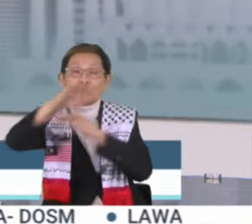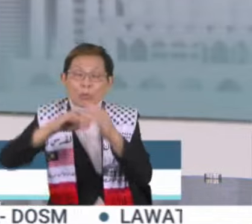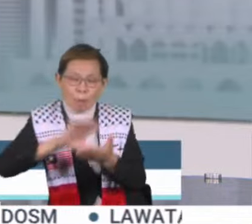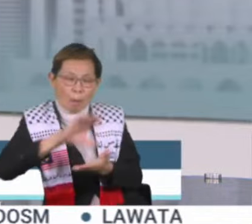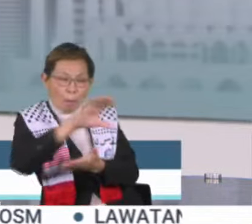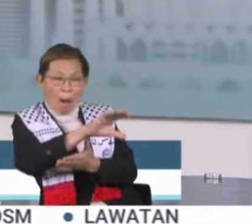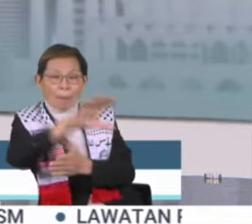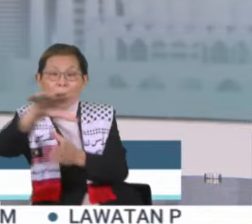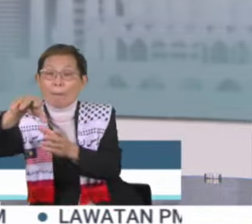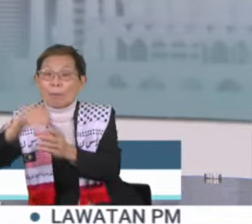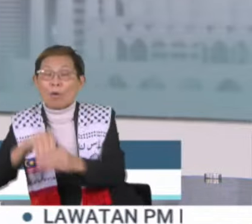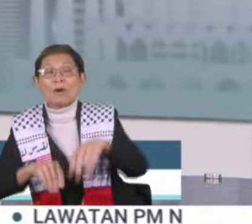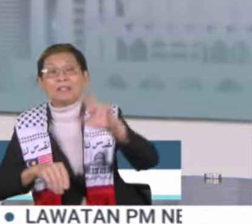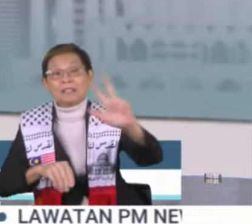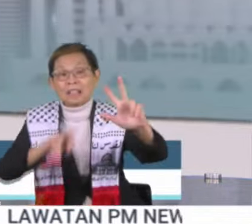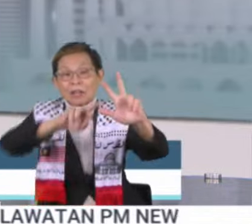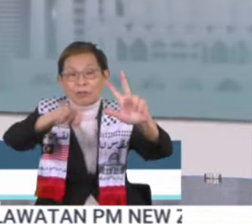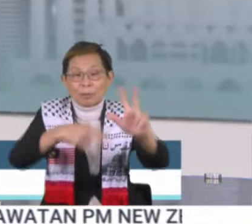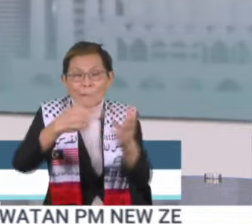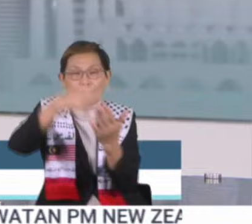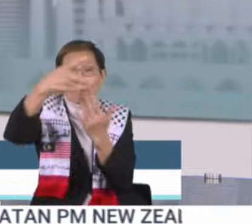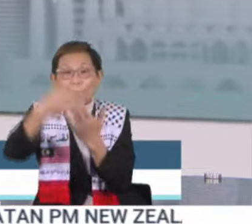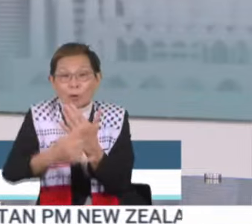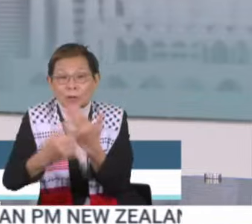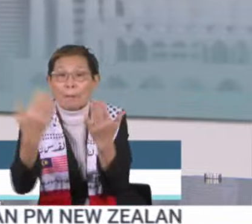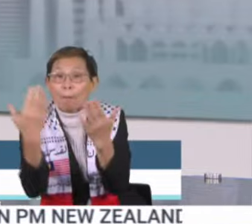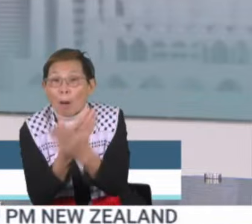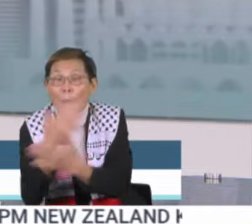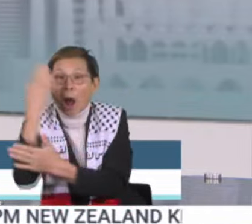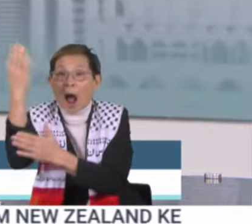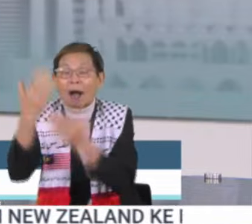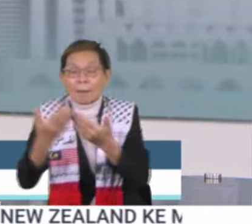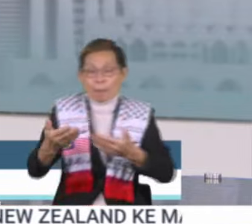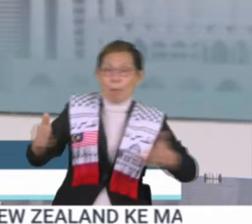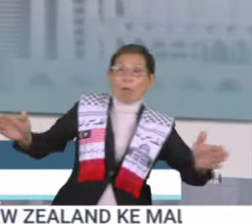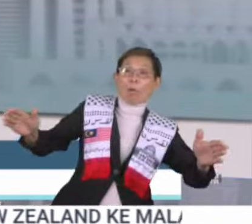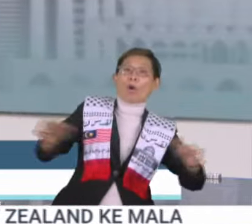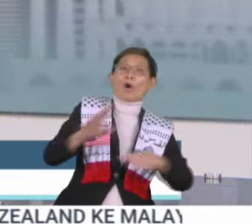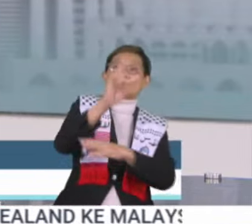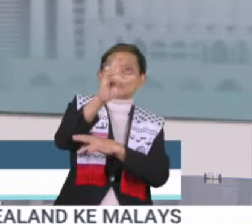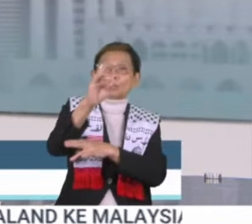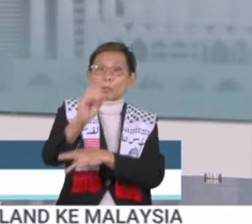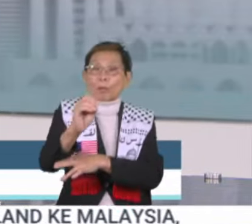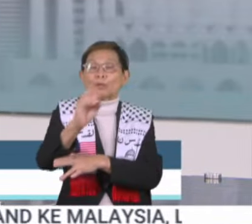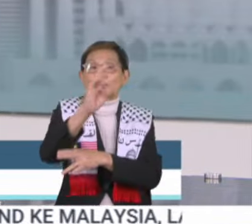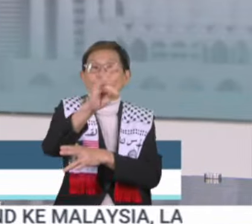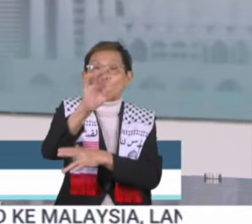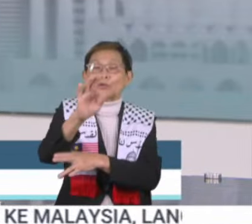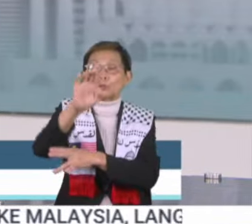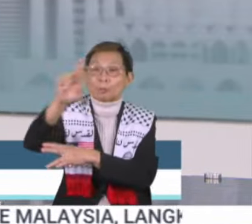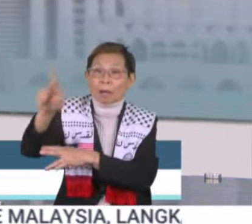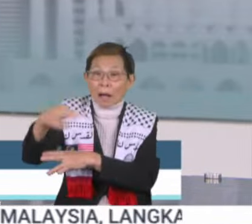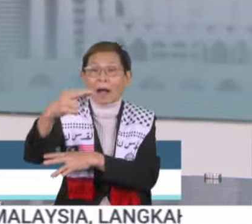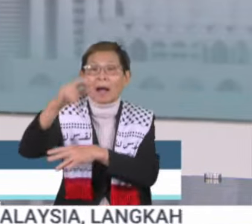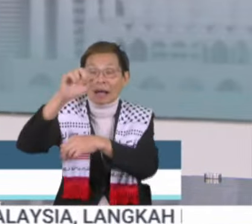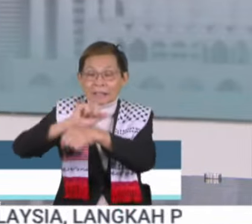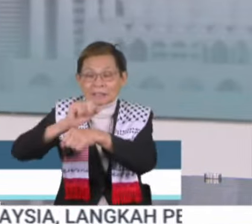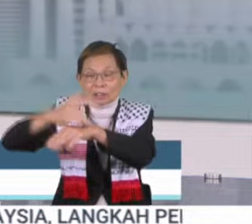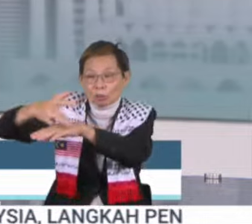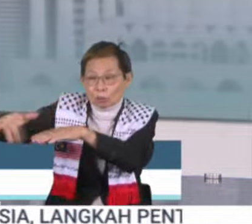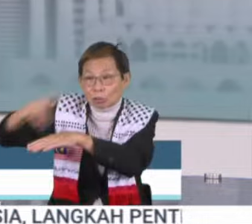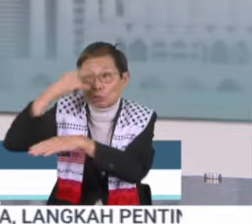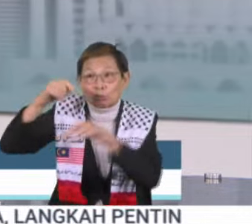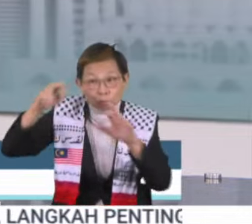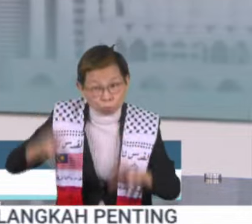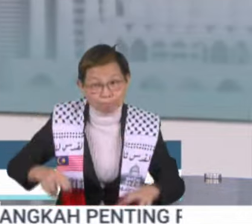pelaburan itu membabitkan hampir 3,000 projek baru yang akan membuka lebih 79,000 peluang pekerjaan untuk rakyat